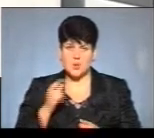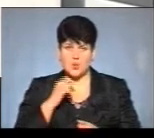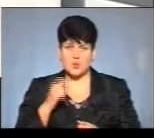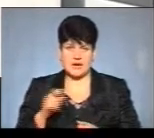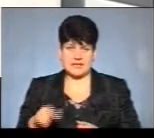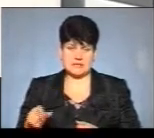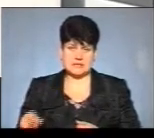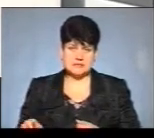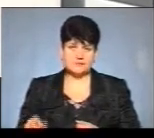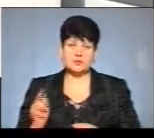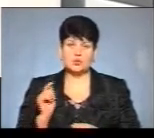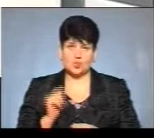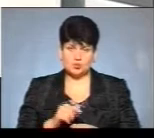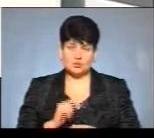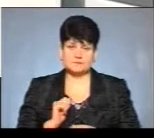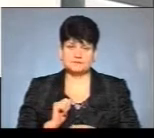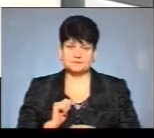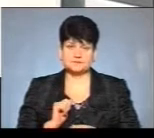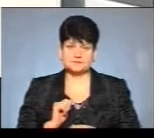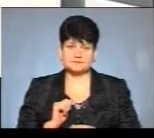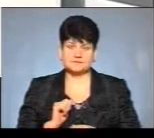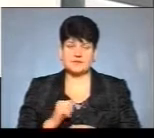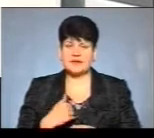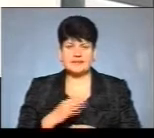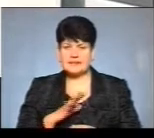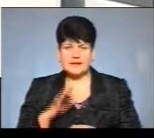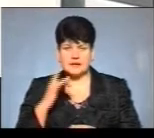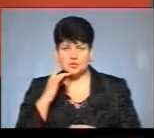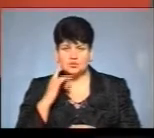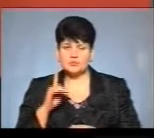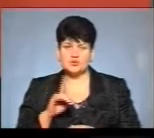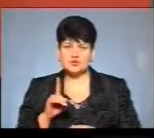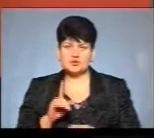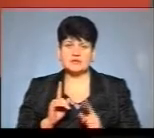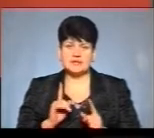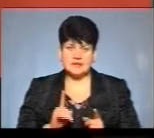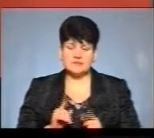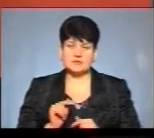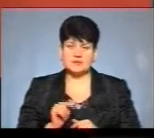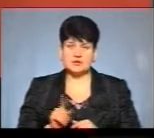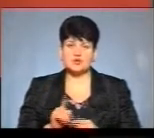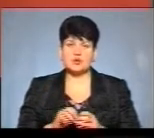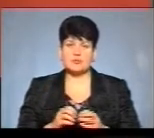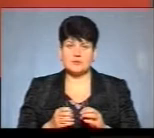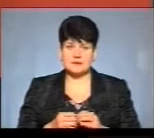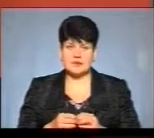українців. Тому я не думаю, що навіть попри те, що проблеми